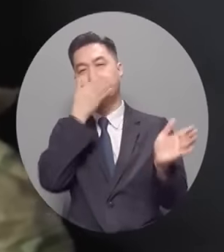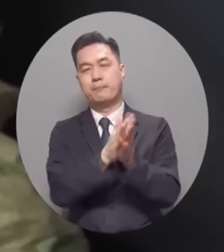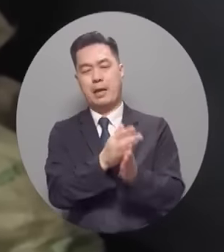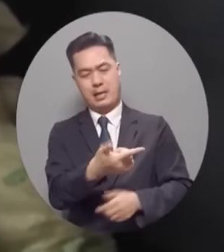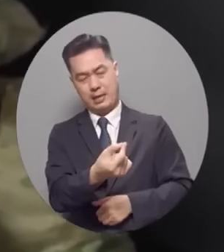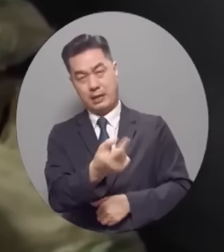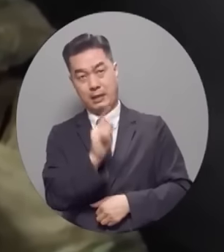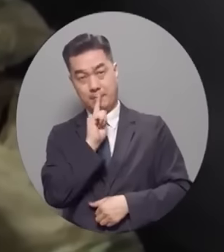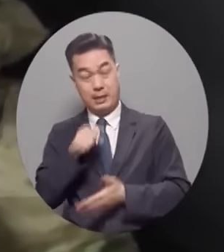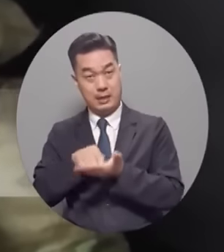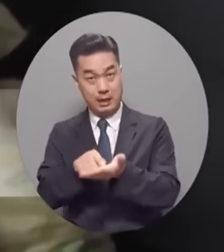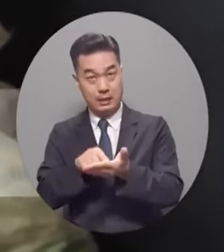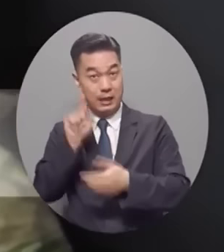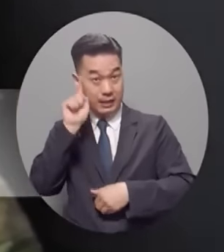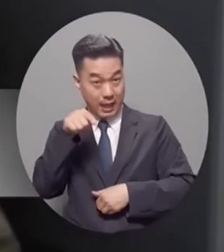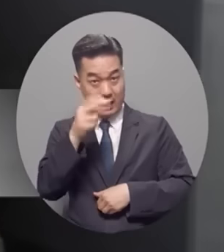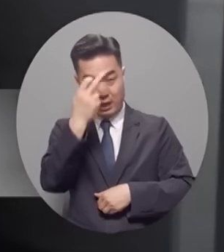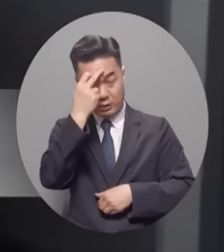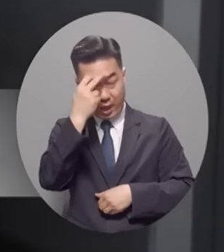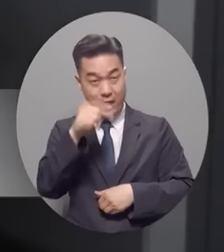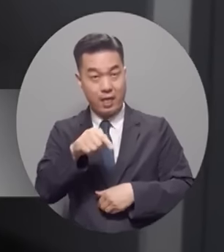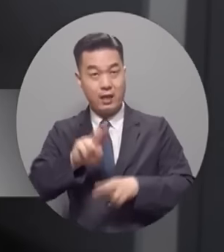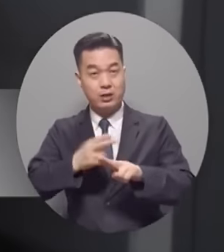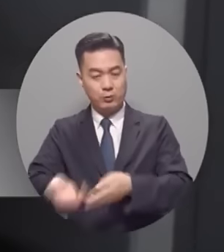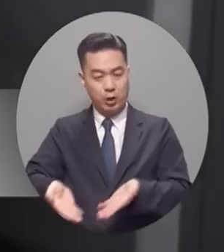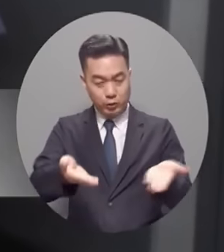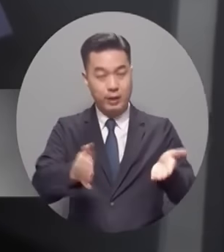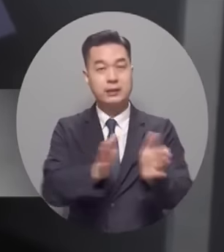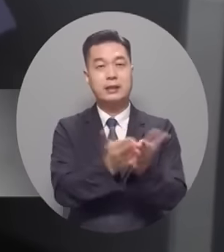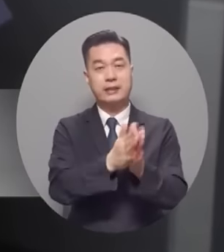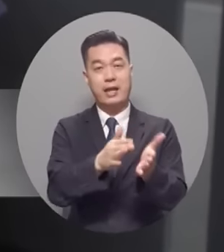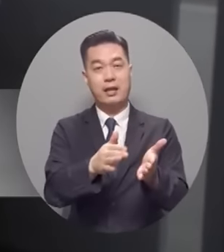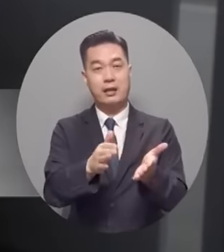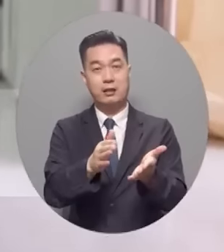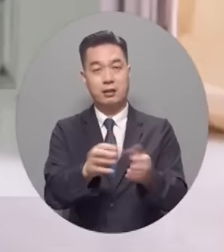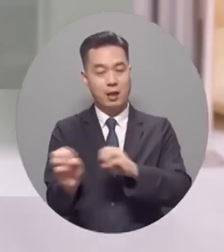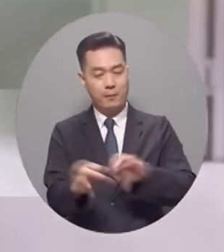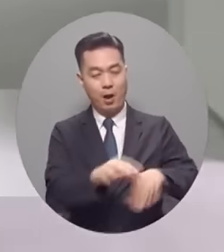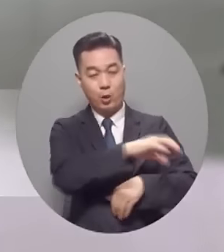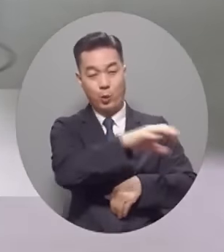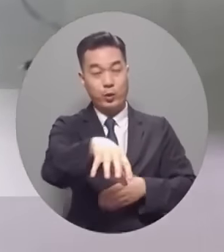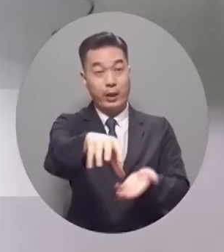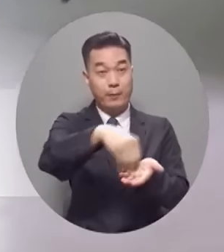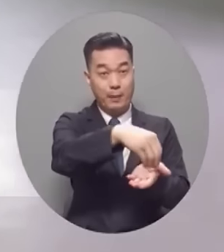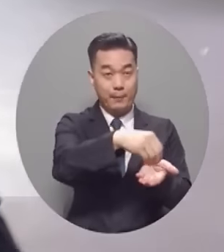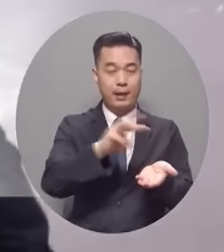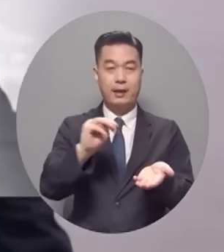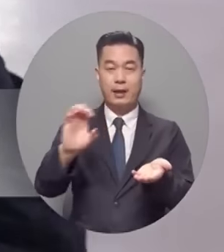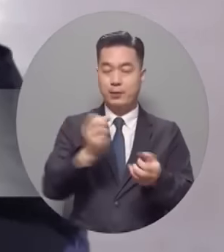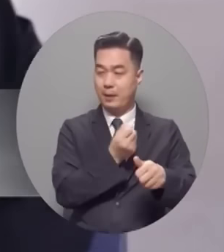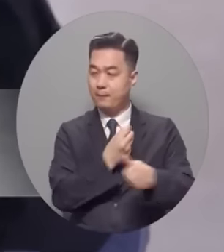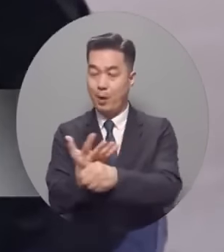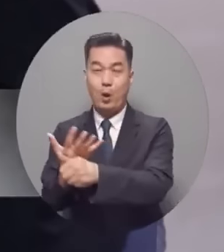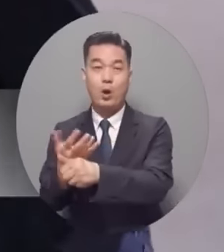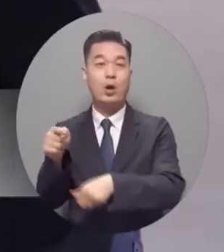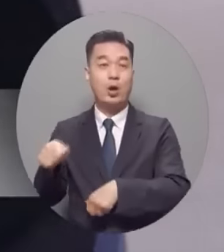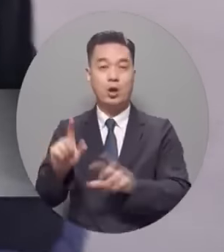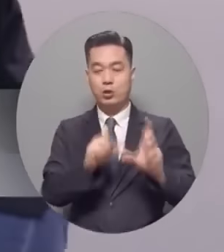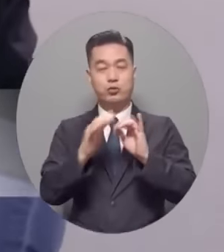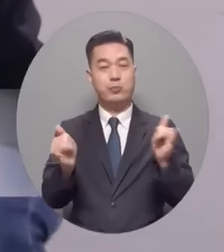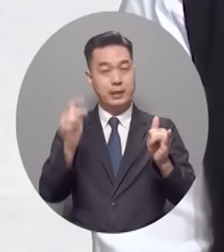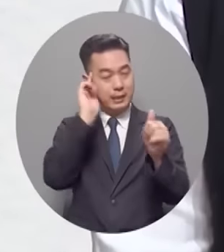내일 최 목사가 김 여사에게 선물로 줬다는 책들을 분리수거장에서 주었다고 MBC에 제보한 아크로비스타 주민을